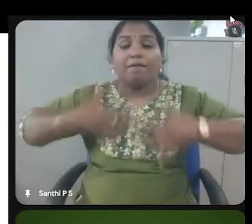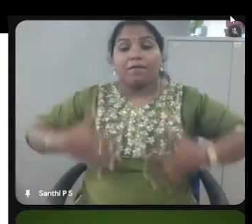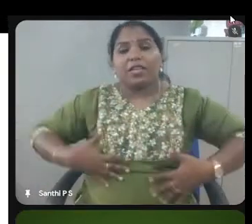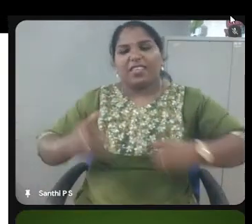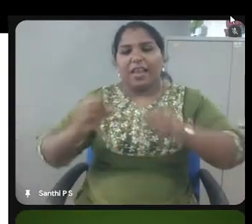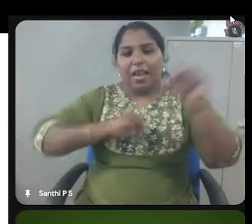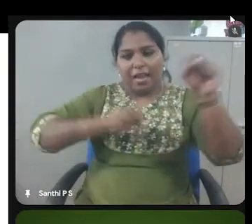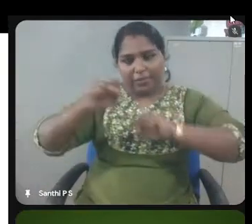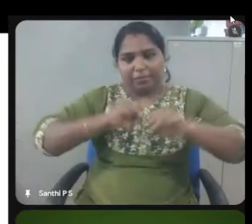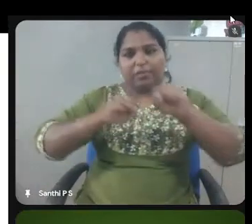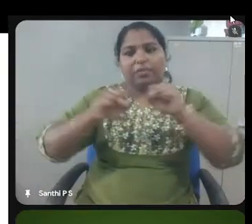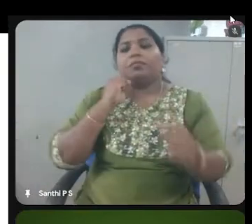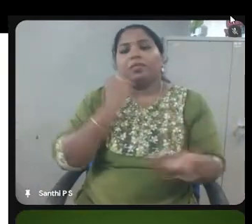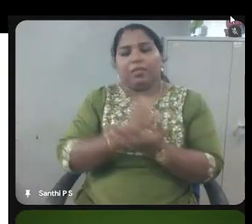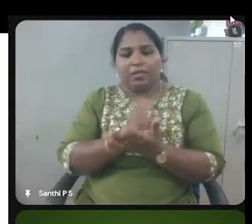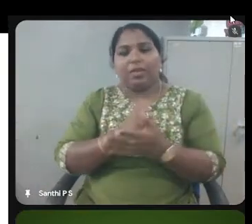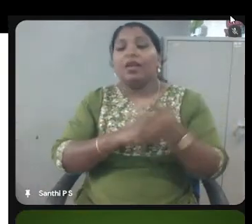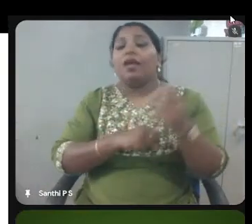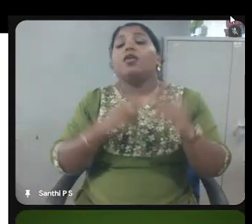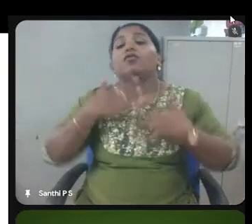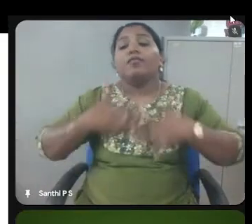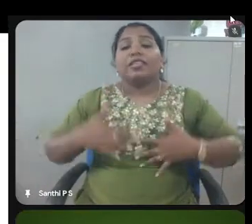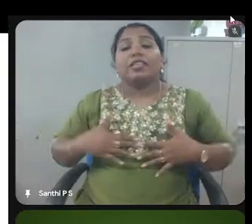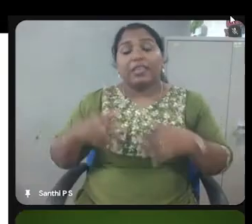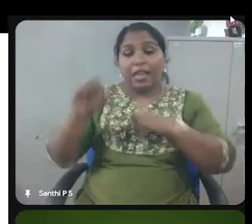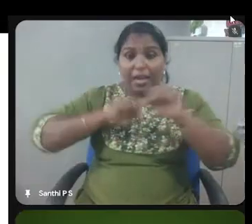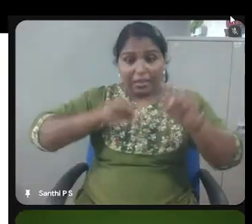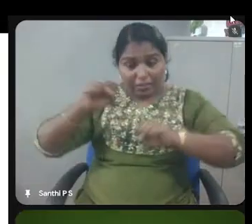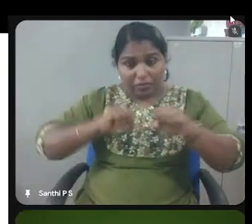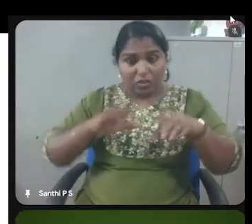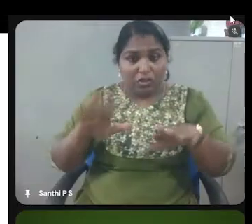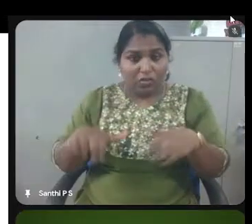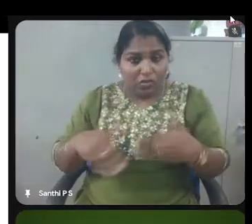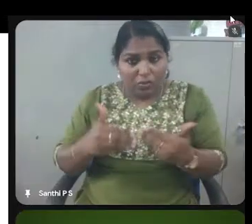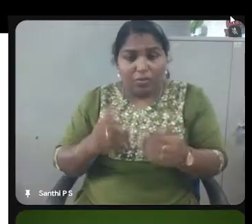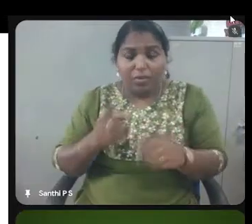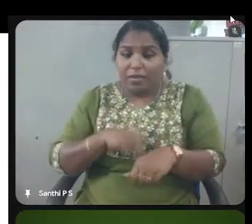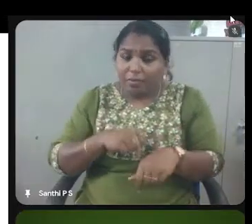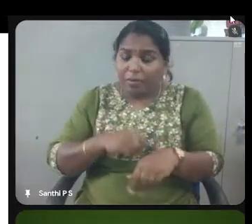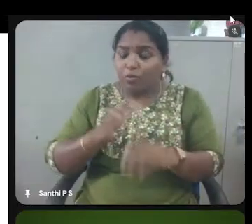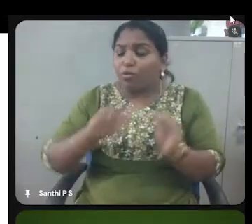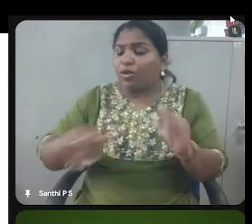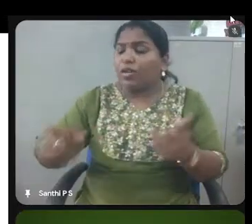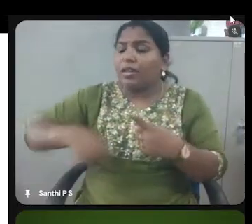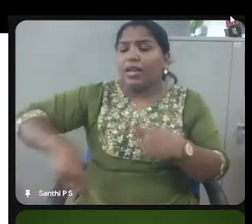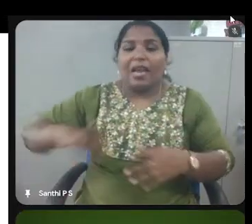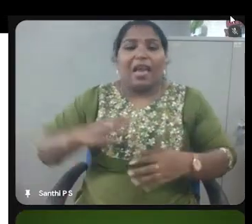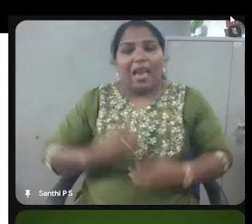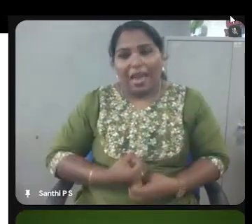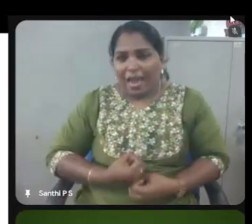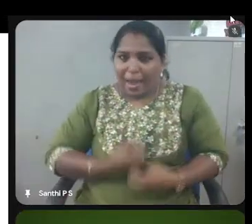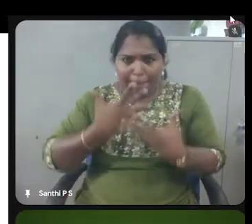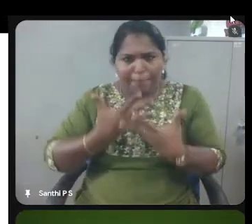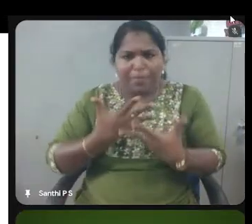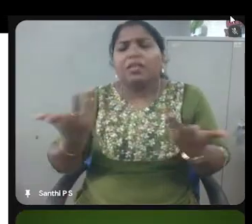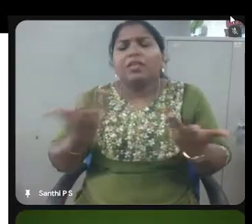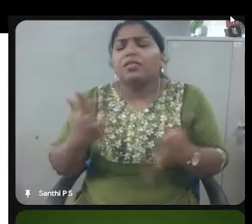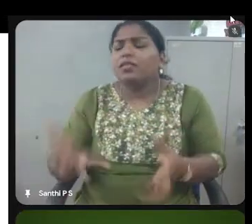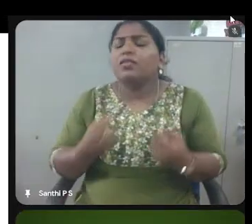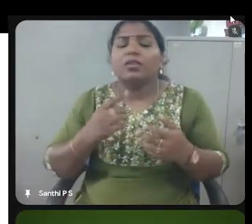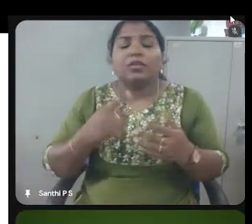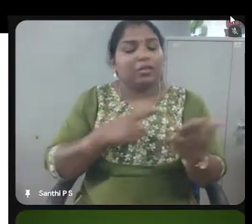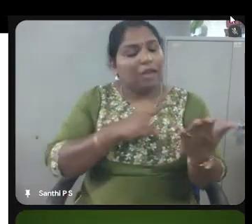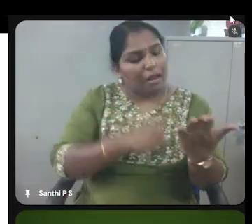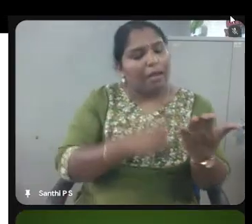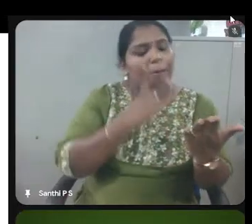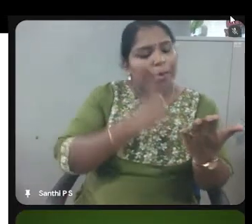ഇൻട്രൊഡ്യൂസ് ചെയ്യുമ്പോൾ ഒത്തിരി വ്യത്യാസം ഇതിനകത്ത് വരും. കുട്ടികൾക്ക് സമയം, സന്തോഷത്തിന് വേണ്ടിയാണ് ഇവർ ഇതിൻ്റെ അകത്ത് സ്ക്രീൻ കാണുന്നു, അവർ